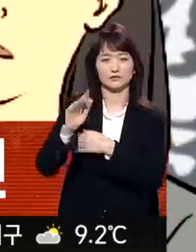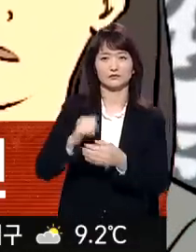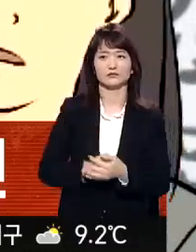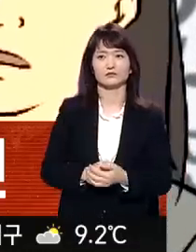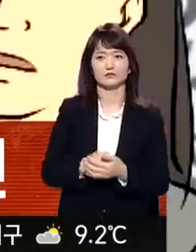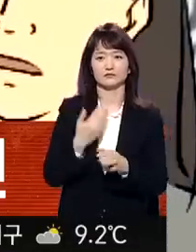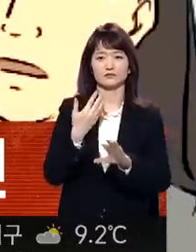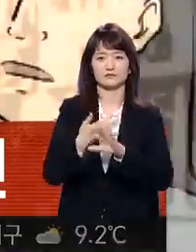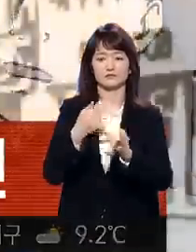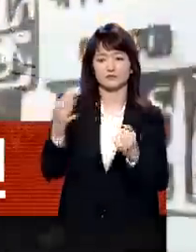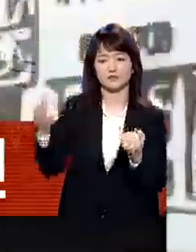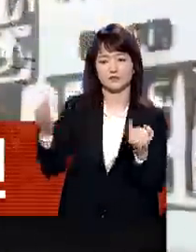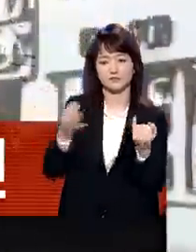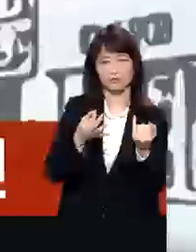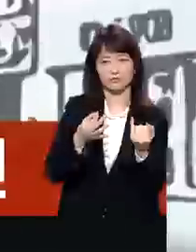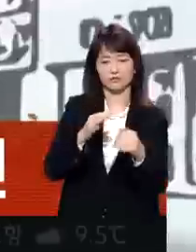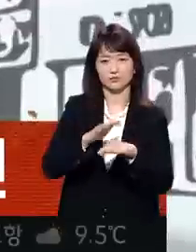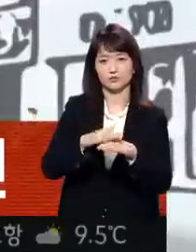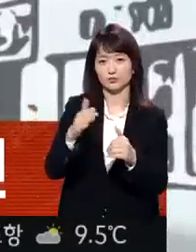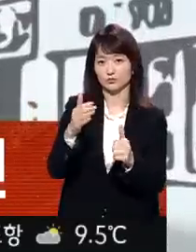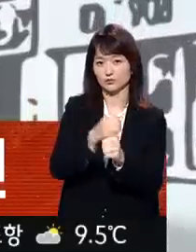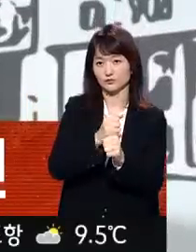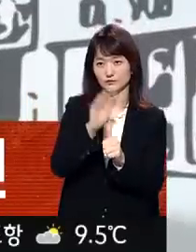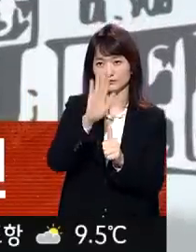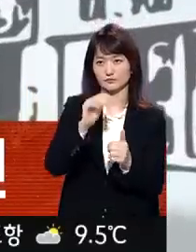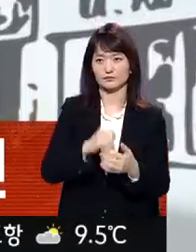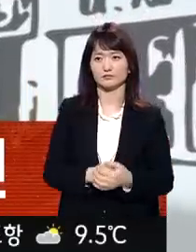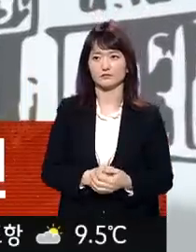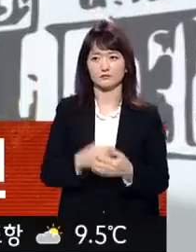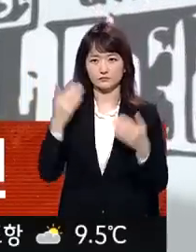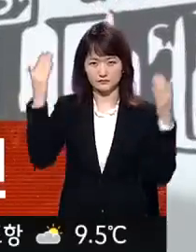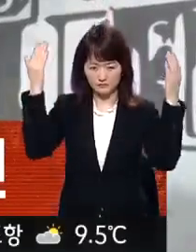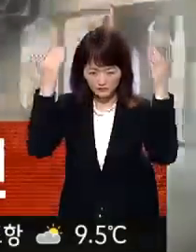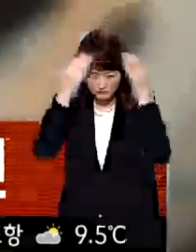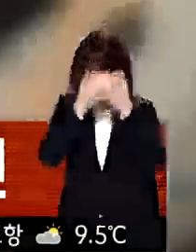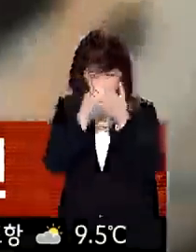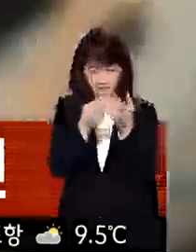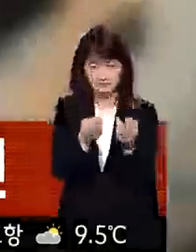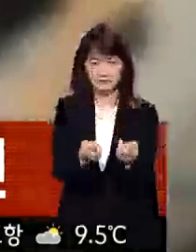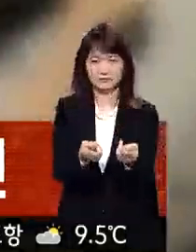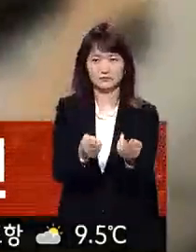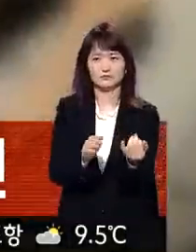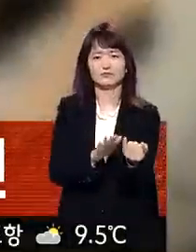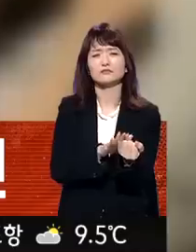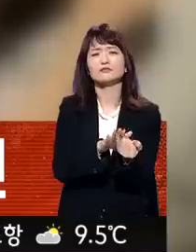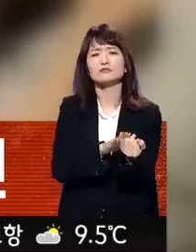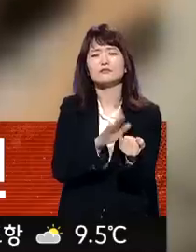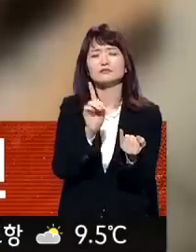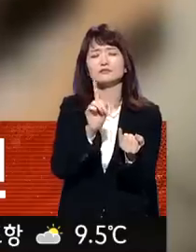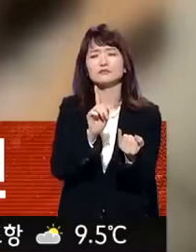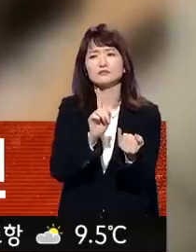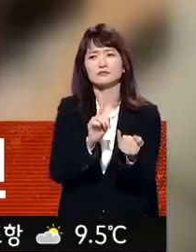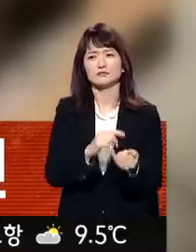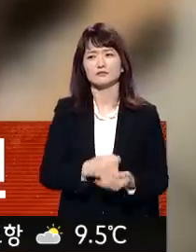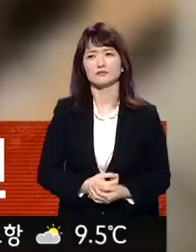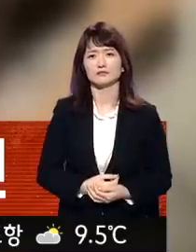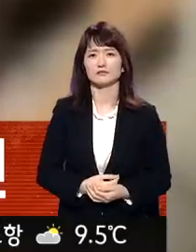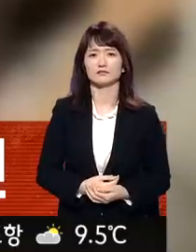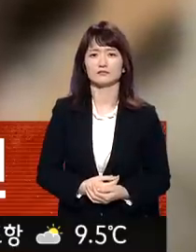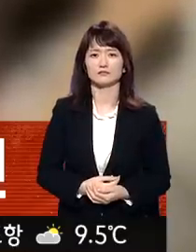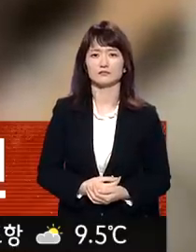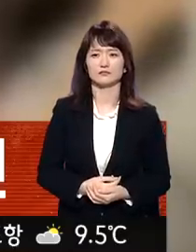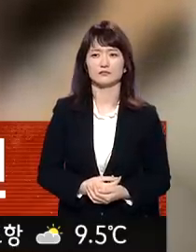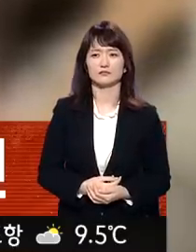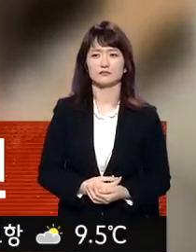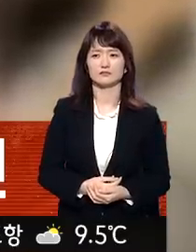남들 보는 자리에서 손도 안 잡는데 밤만 되면 저렇게 슥슥 만채 샀거든요. 아, 진짜. 뭐 어떻게 왜 이렇게 되는지